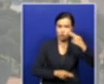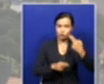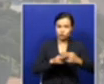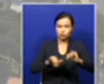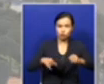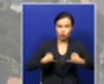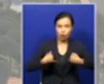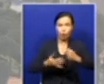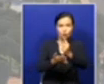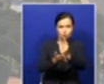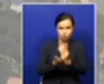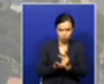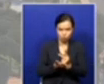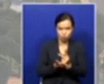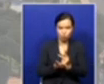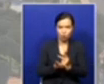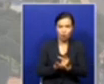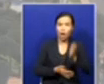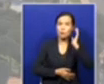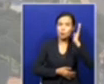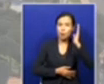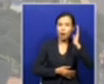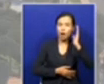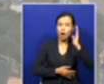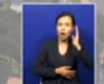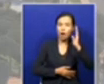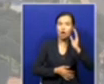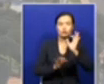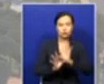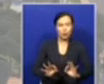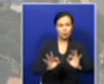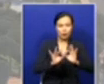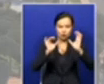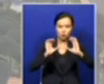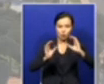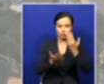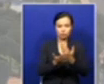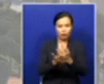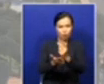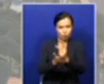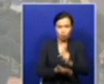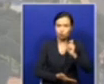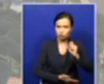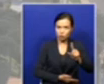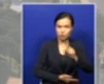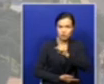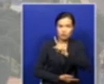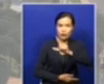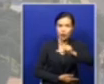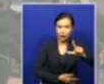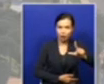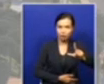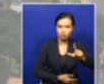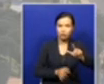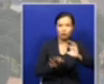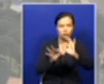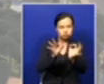กู้ลุ่มเจ้าพยาอภิปรายเปิดฟอถึงความจำเป็นที่รัฐบาลต้องกู้เงินฉุกเฉิน1ล้านล้านบาทแล้วก็ว่าต่